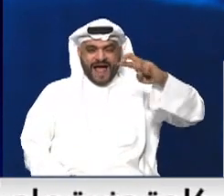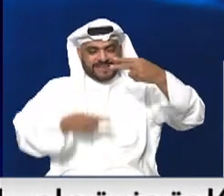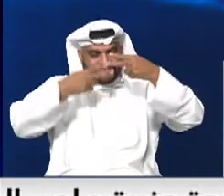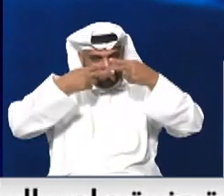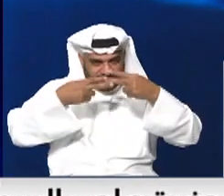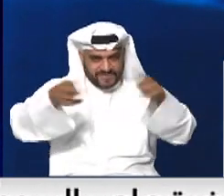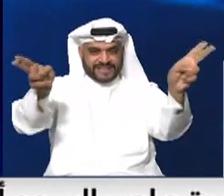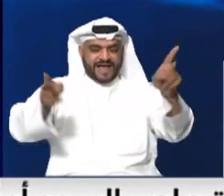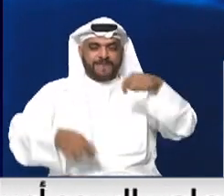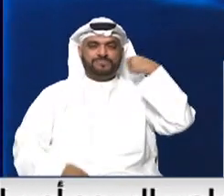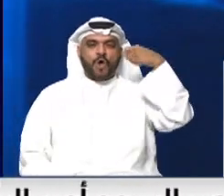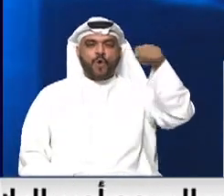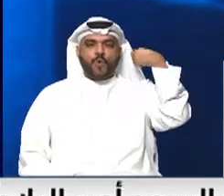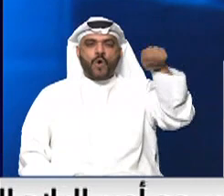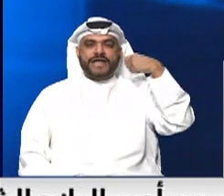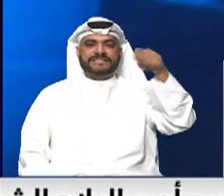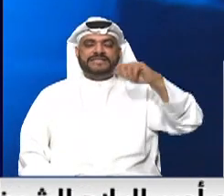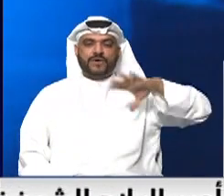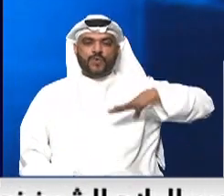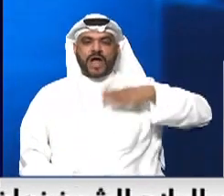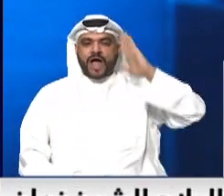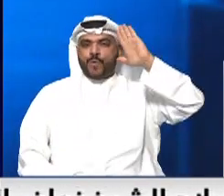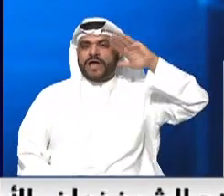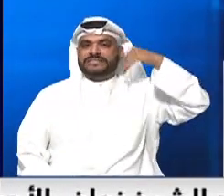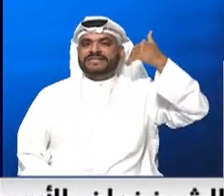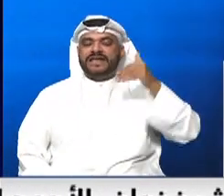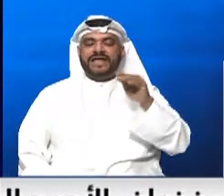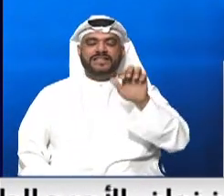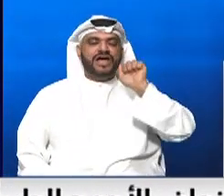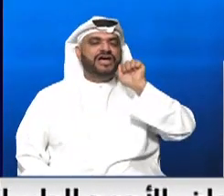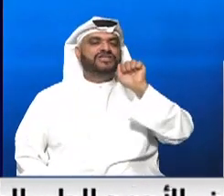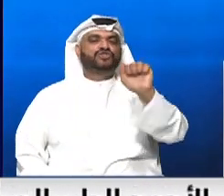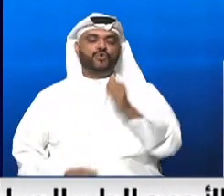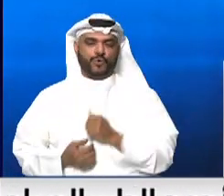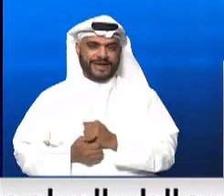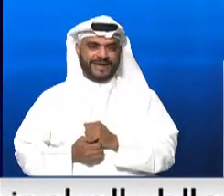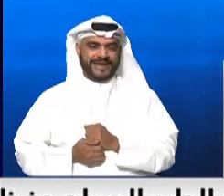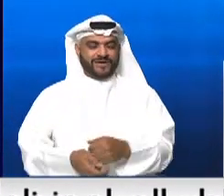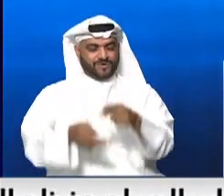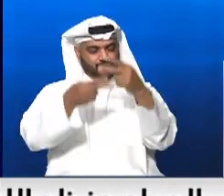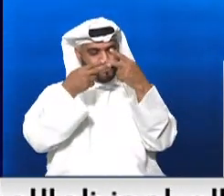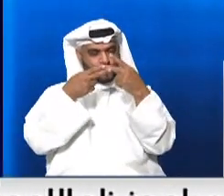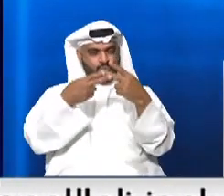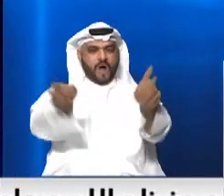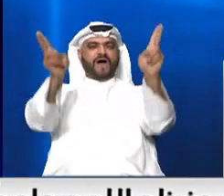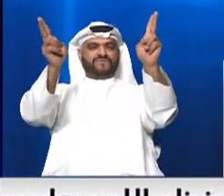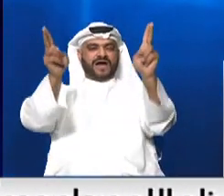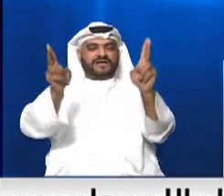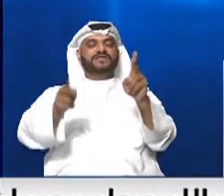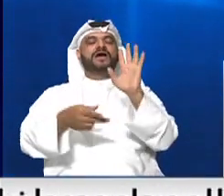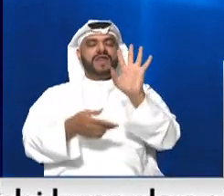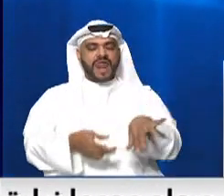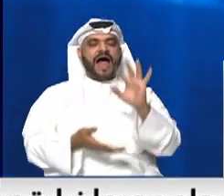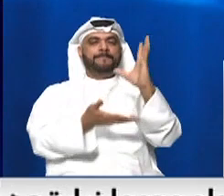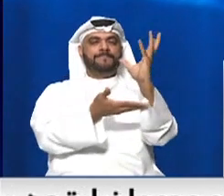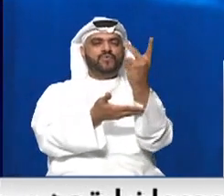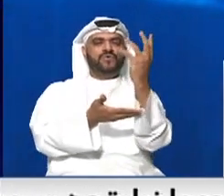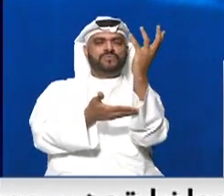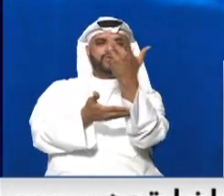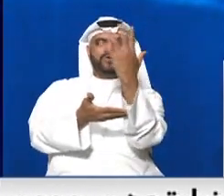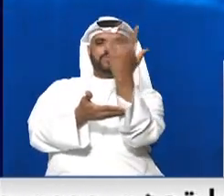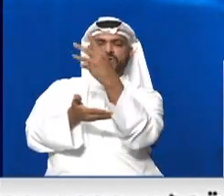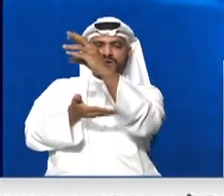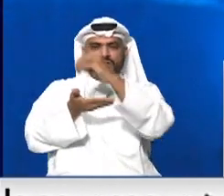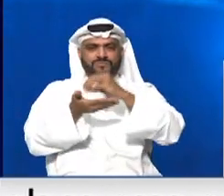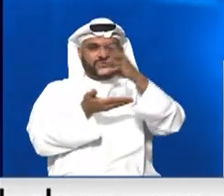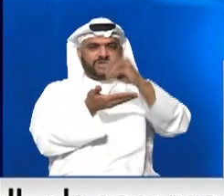البغلي، واستمرارا لجهود الوزارة وحرصها على توجيه أعمال الخير وتوطينها بالداخل تنفيذا لقرار